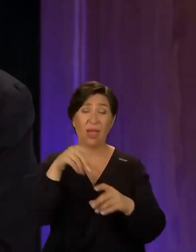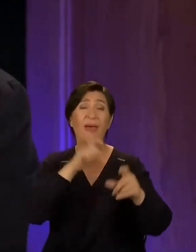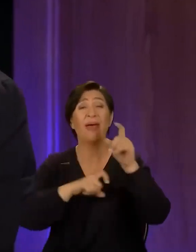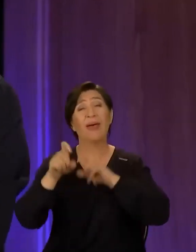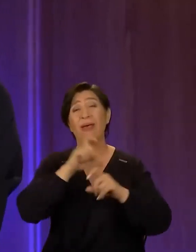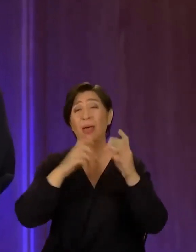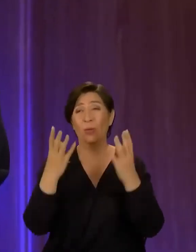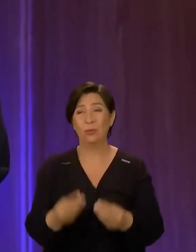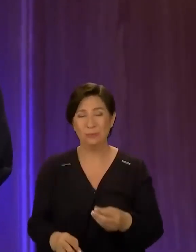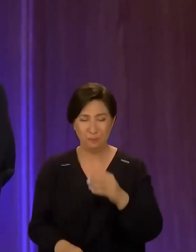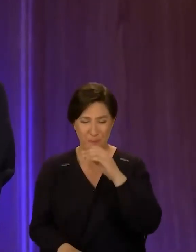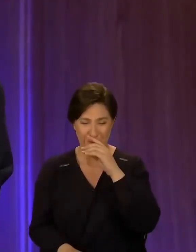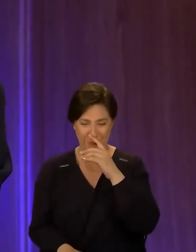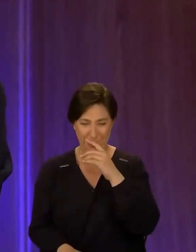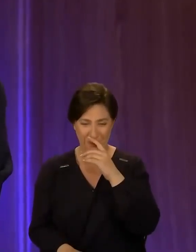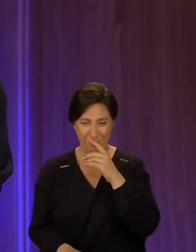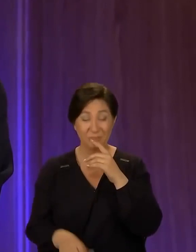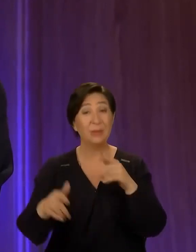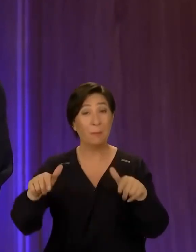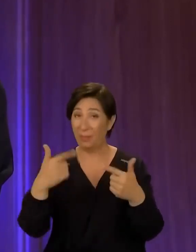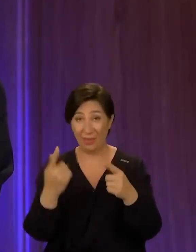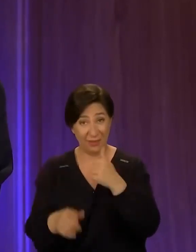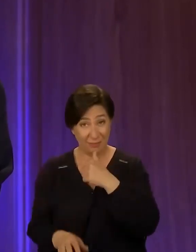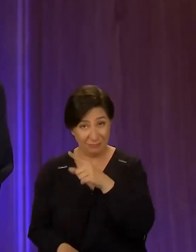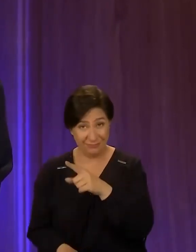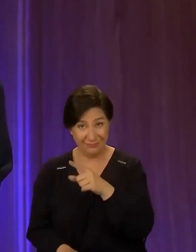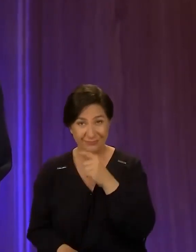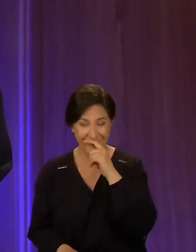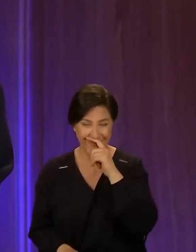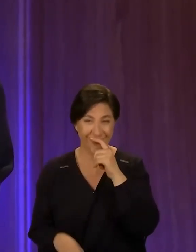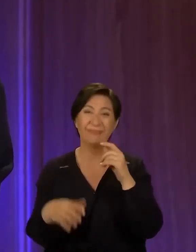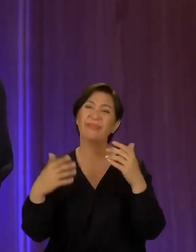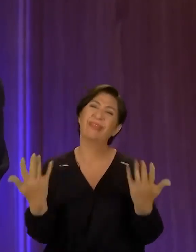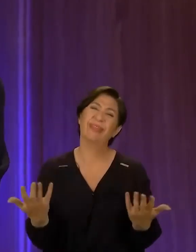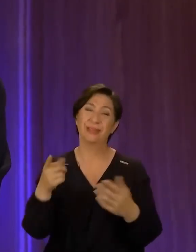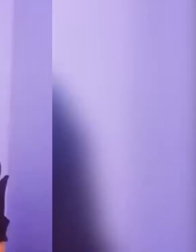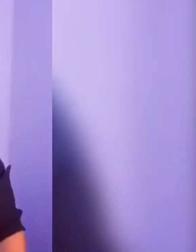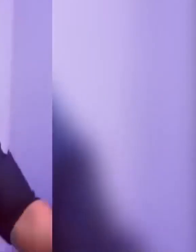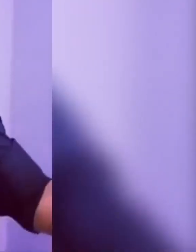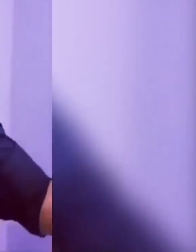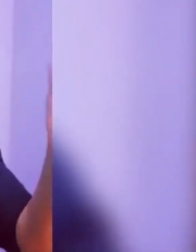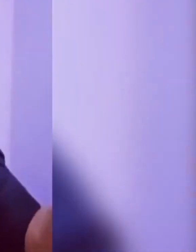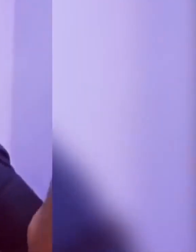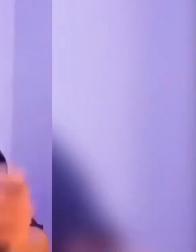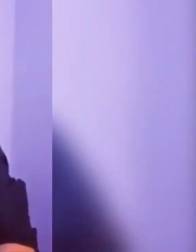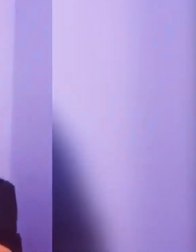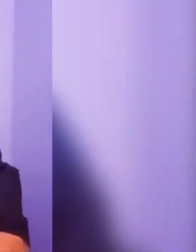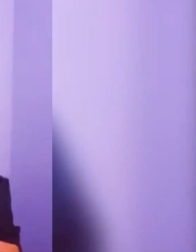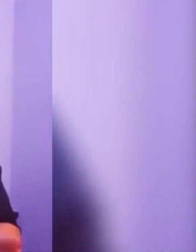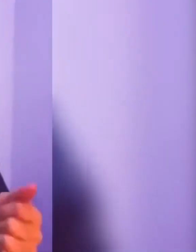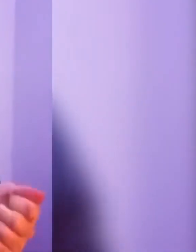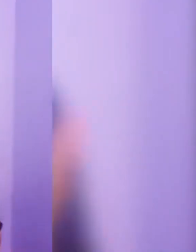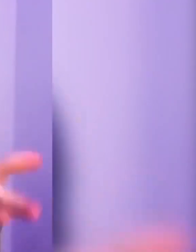aksama çıkarıyorlar. Kamera açtı mı o erkek? Gevşek. Devam. Kiminin